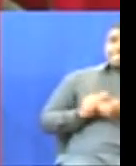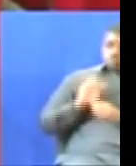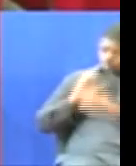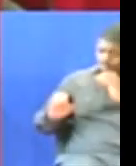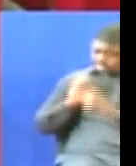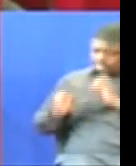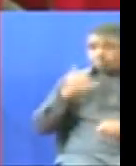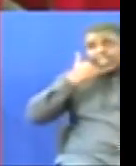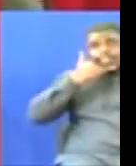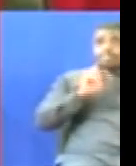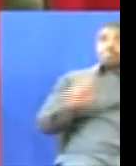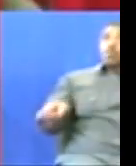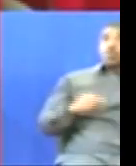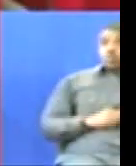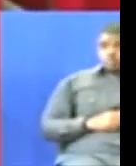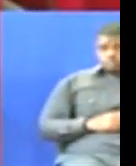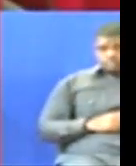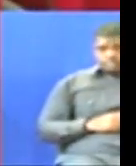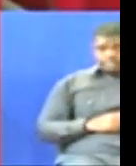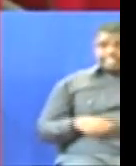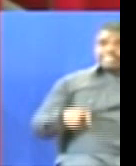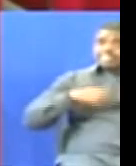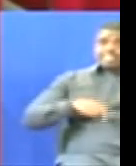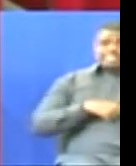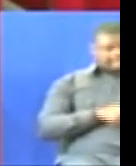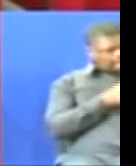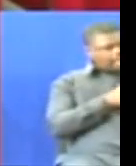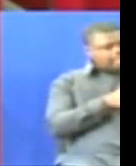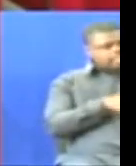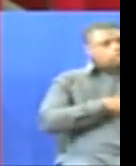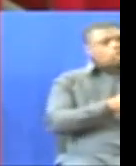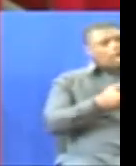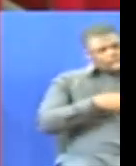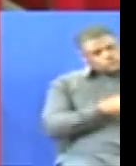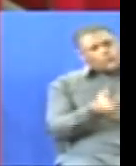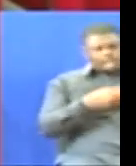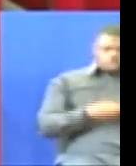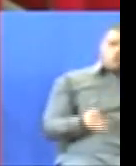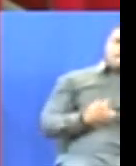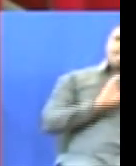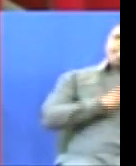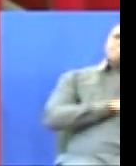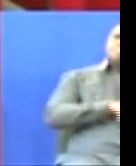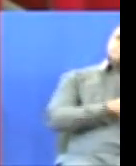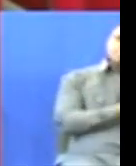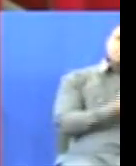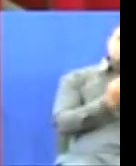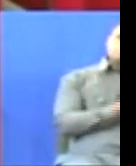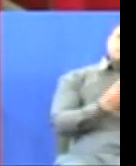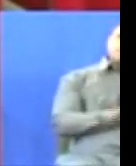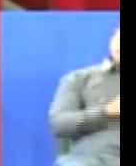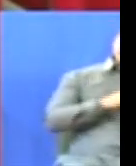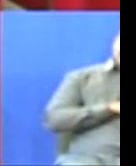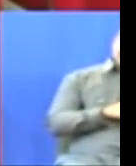simu katika maeneo yetu. Tumekuwa na ahadi nyingi toka 2017, wamekuja tu na maelezo, kuna